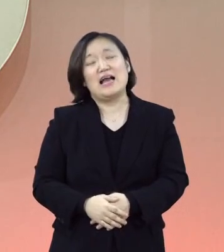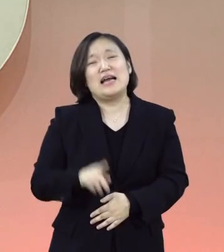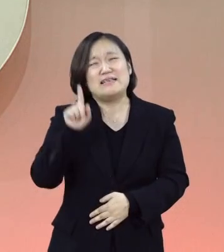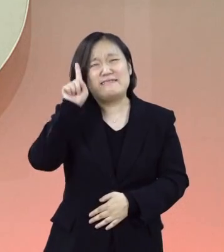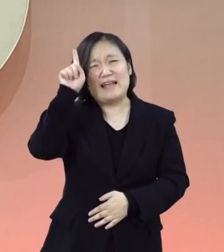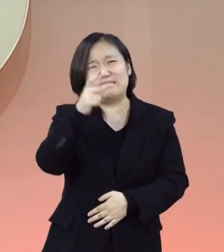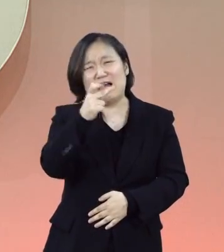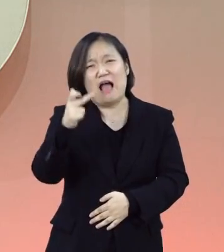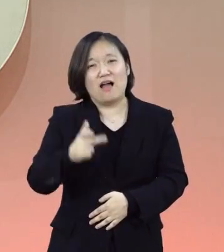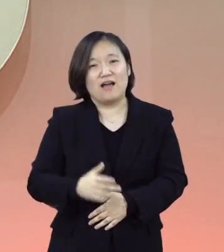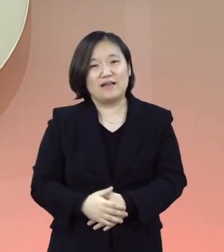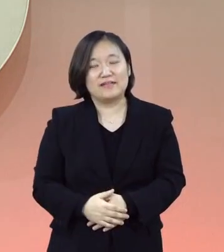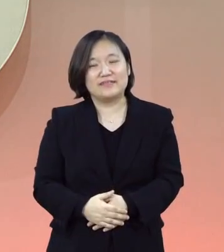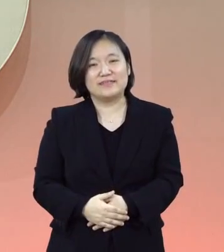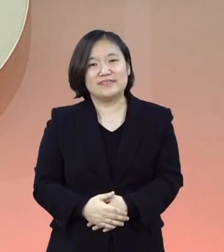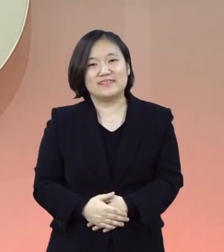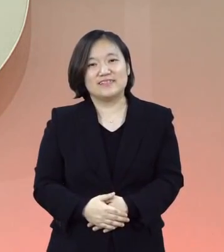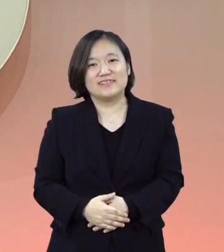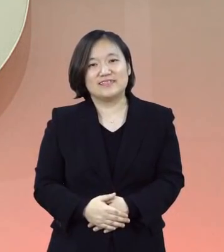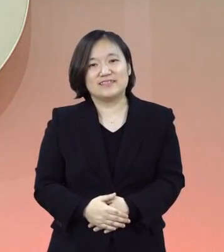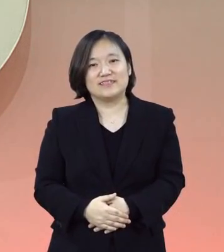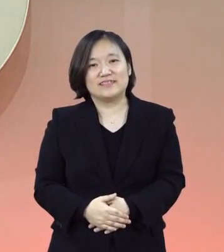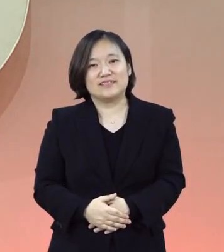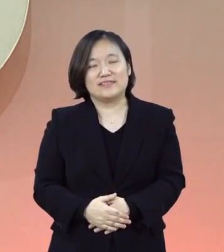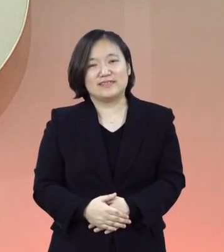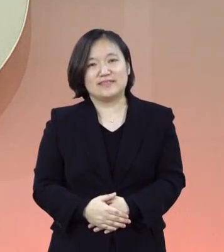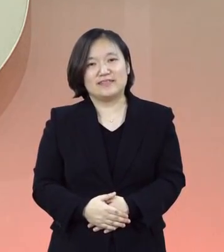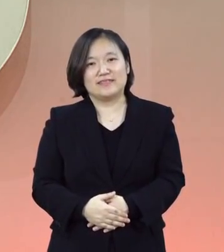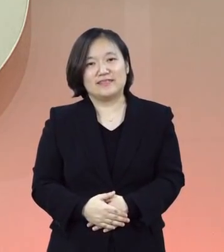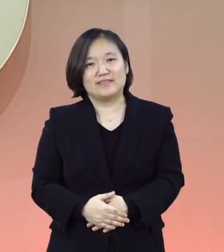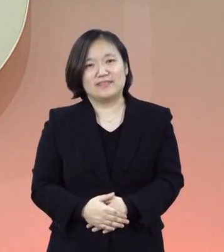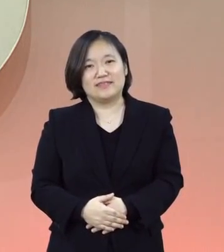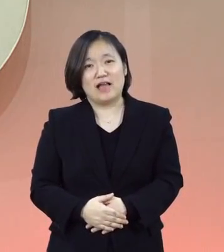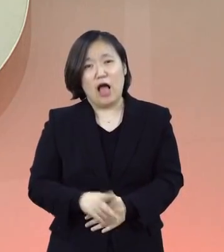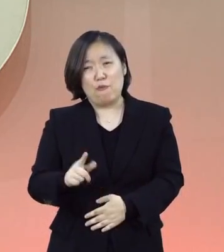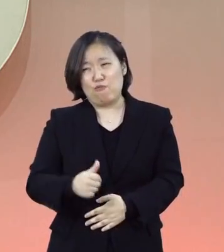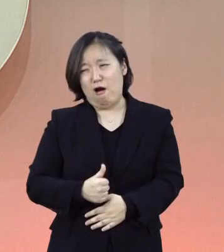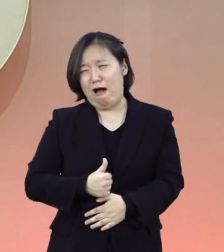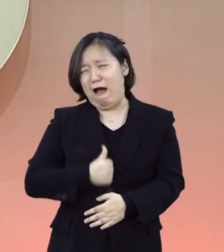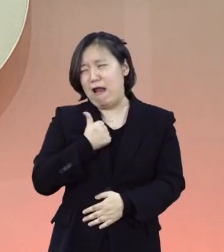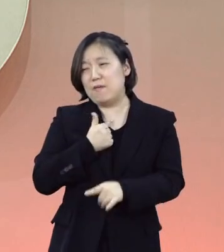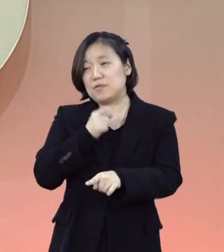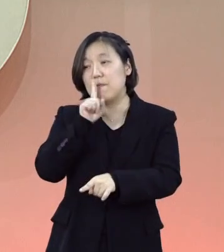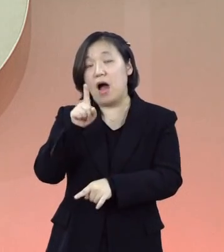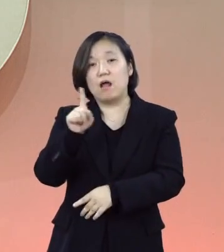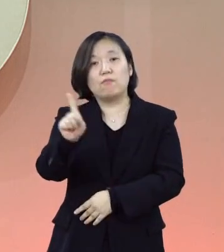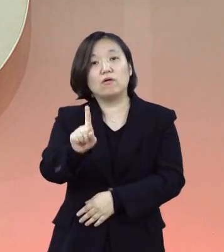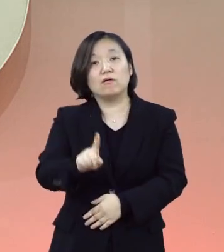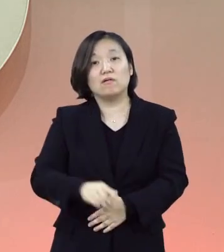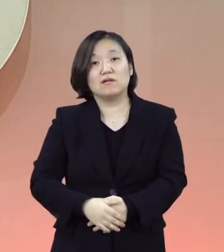이빠이 짜증이 나가지고 이렇게 화를 냈답니다.